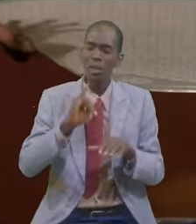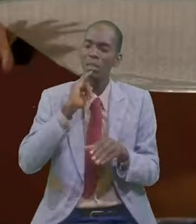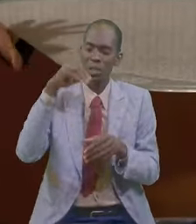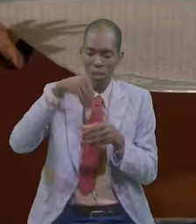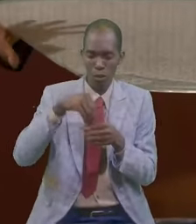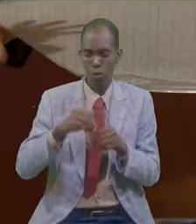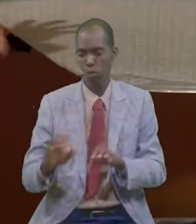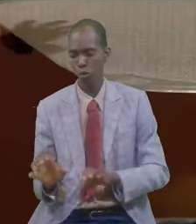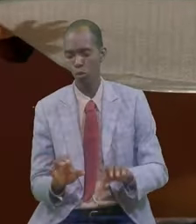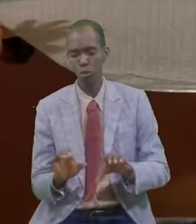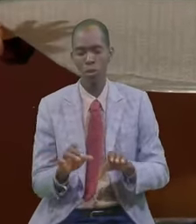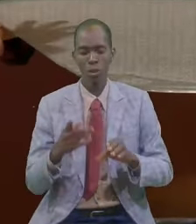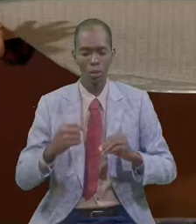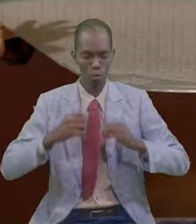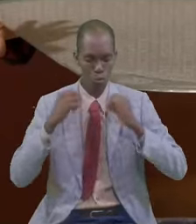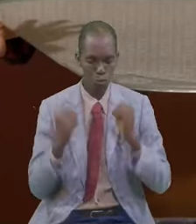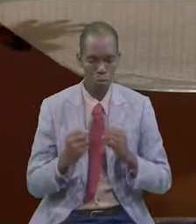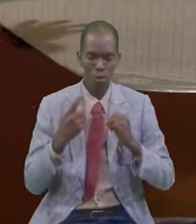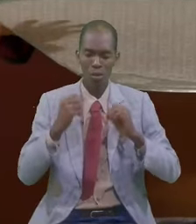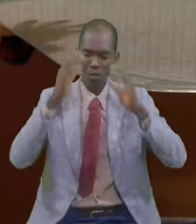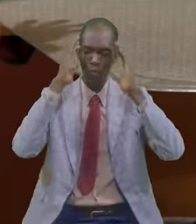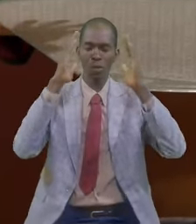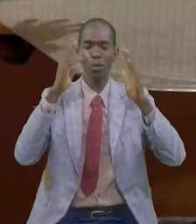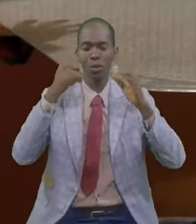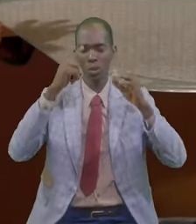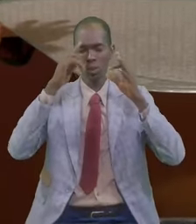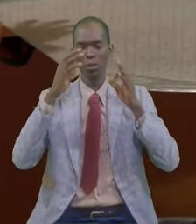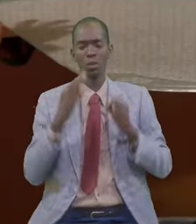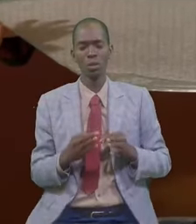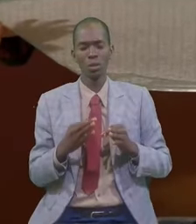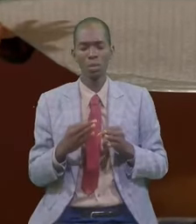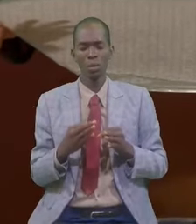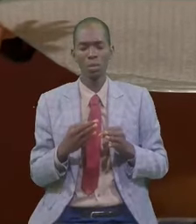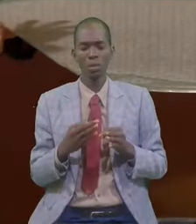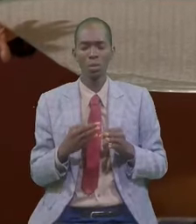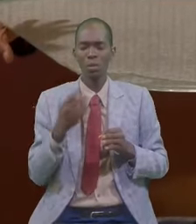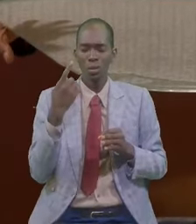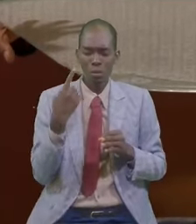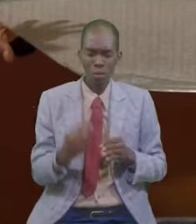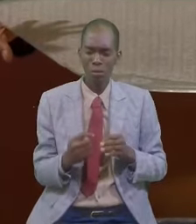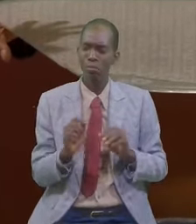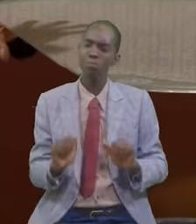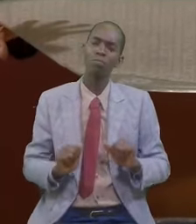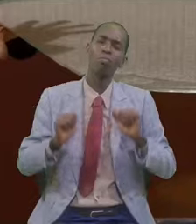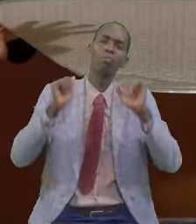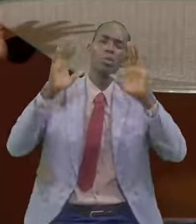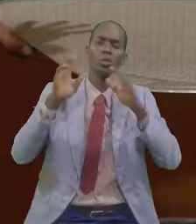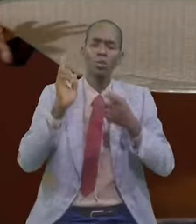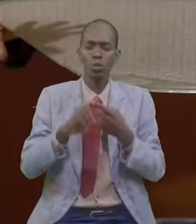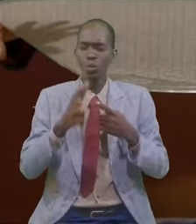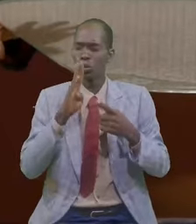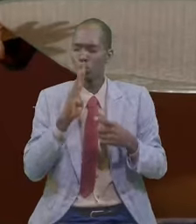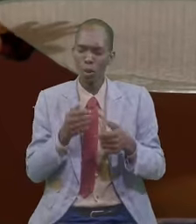bénédiction, c'est en pratiquant la parole. La force, la focalisation, la décision, la détermination,